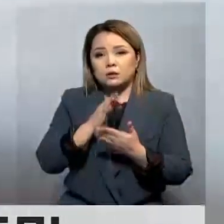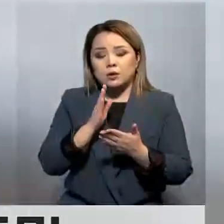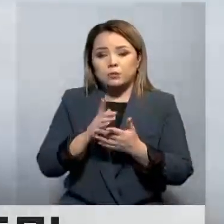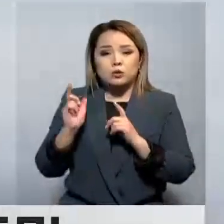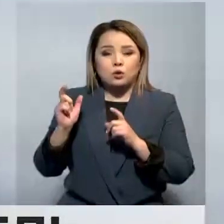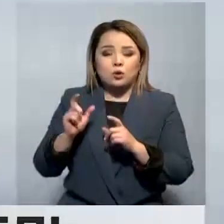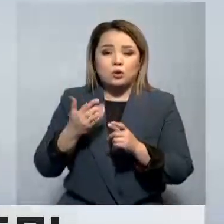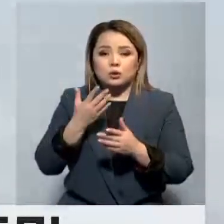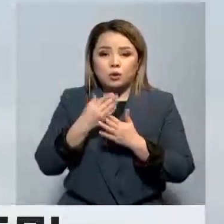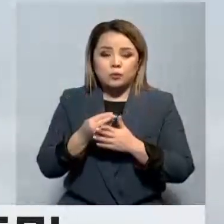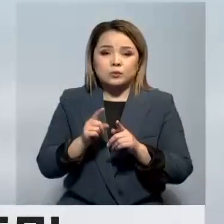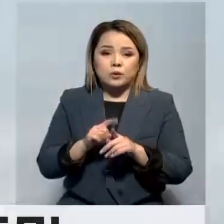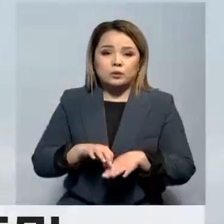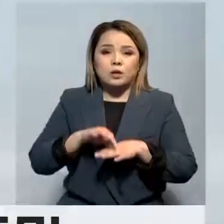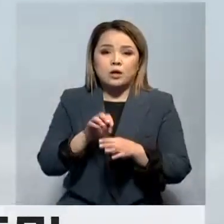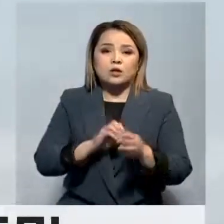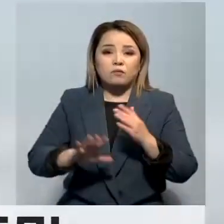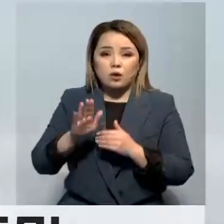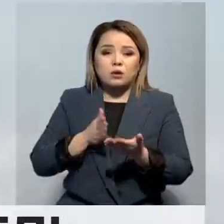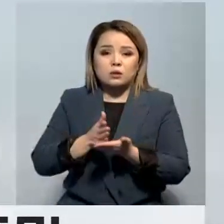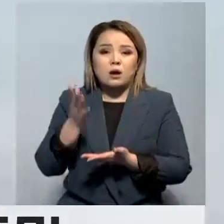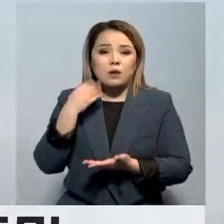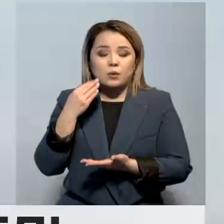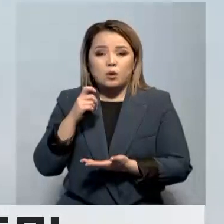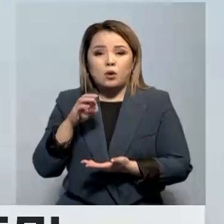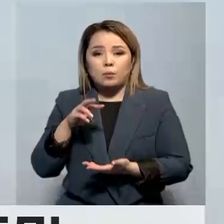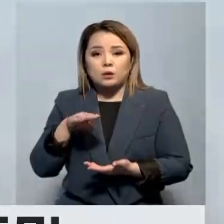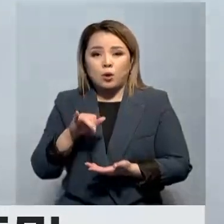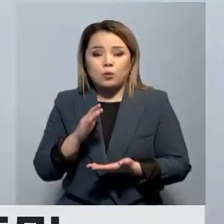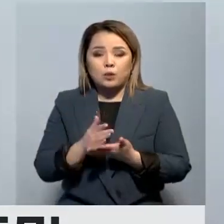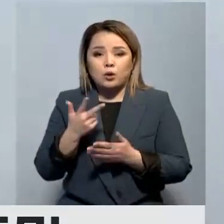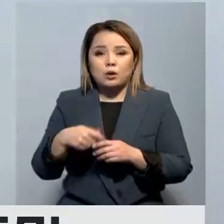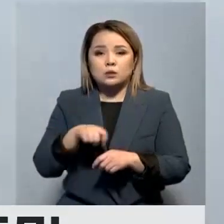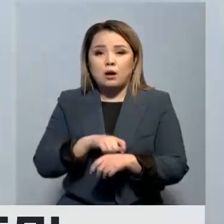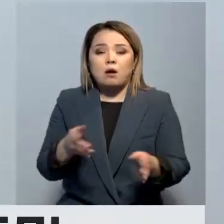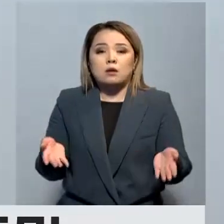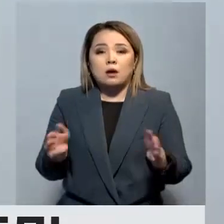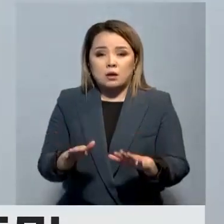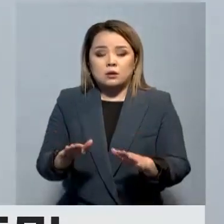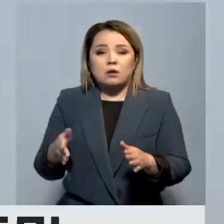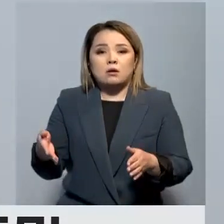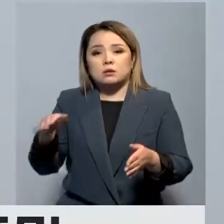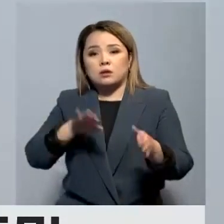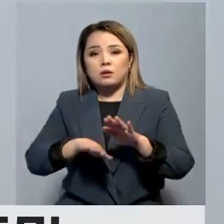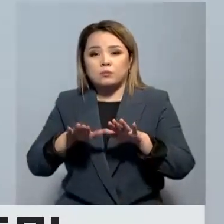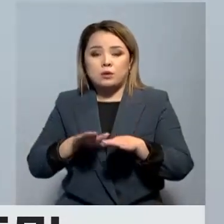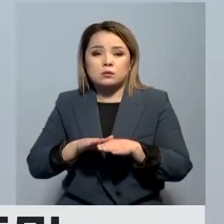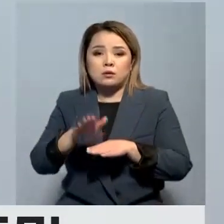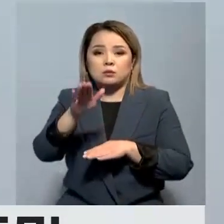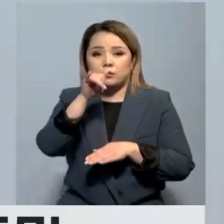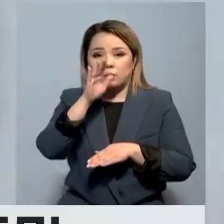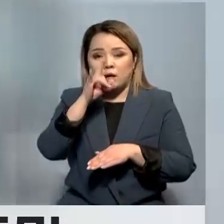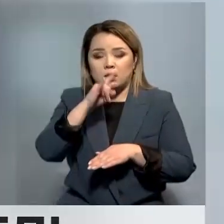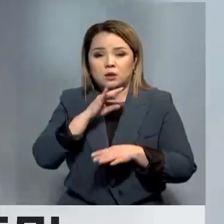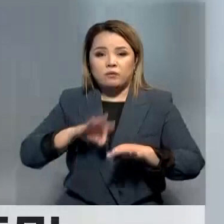көлігі Еуропадан Алматыға бағытталған. Алайда Хромтау қаласына 3 шақырым қалған кезде қырға шыға алмапты. Кейін